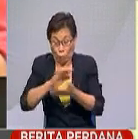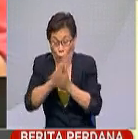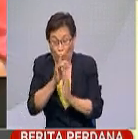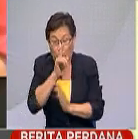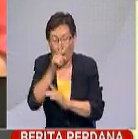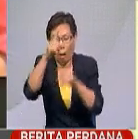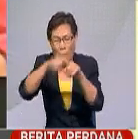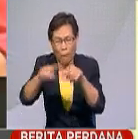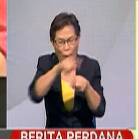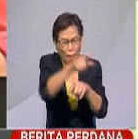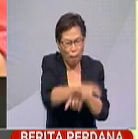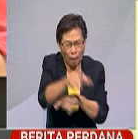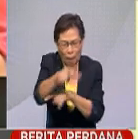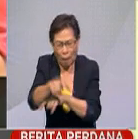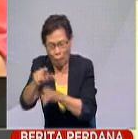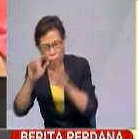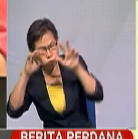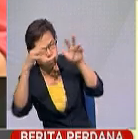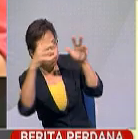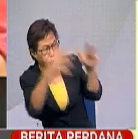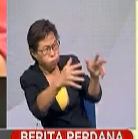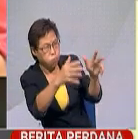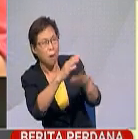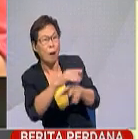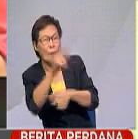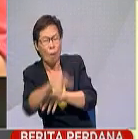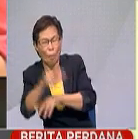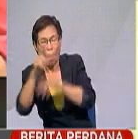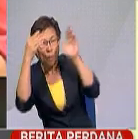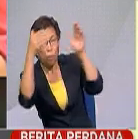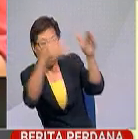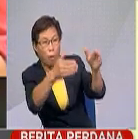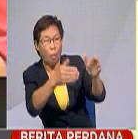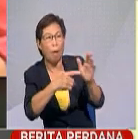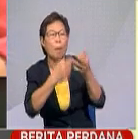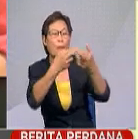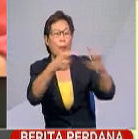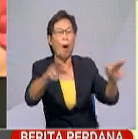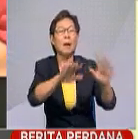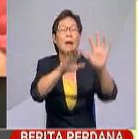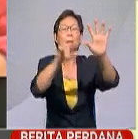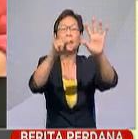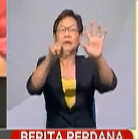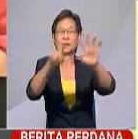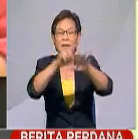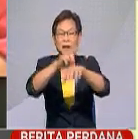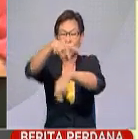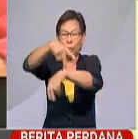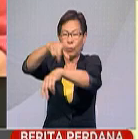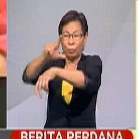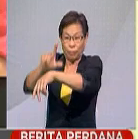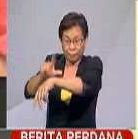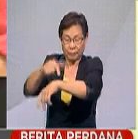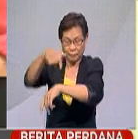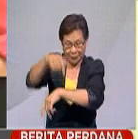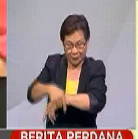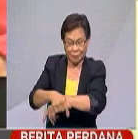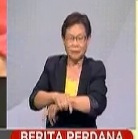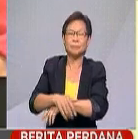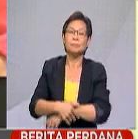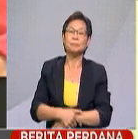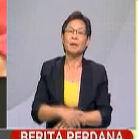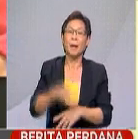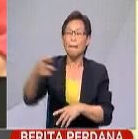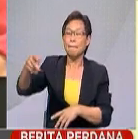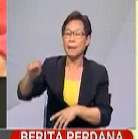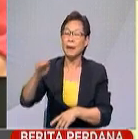mana pelbagai pihak memberi tumpuan dan kepada pelancaran projek demonstrasi 5G atau 5GDP di Pulau Laginda Mahsuri pada malam ini.